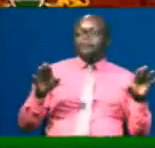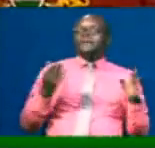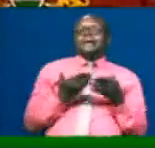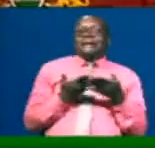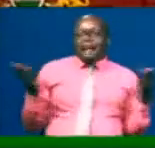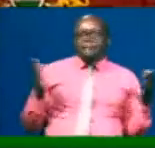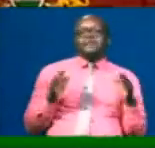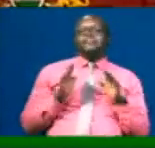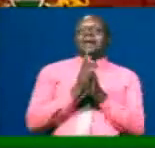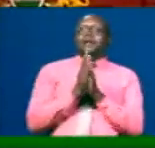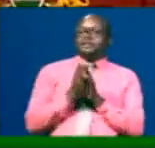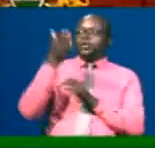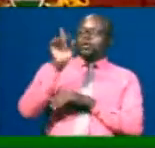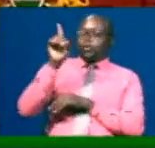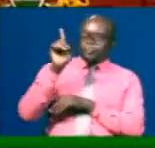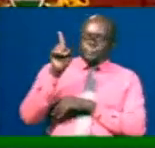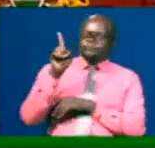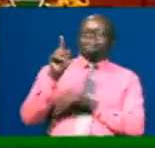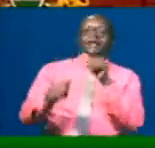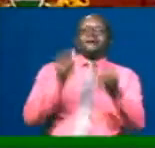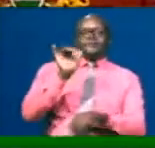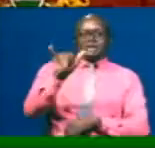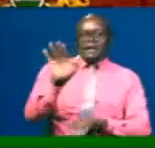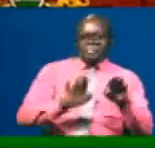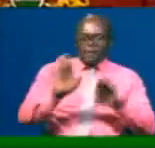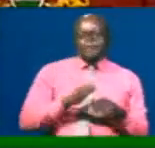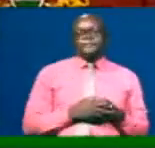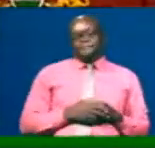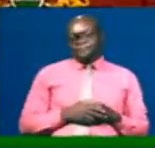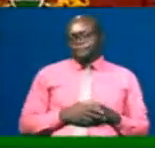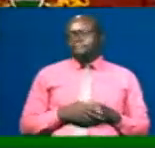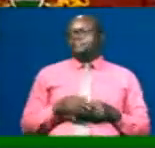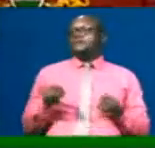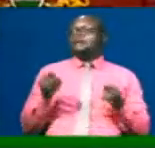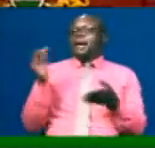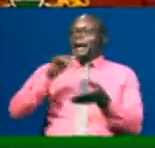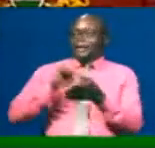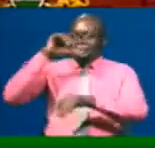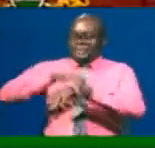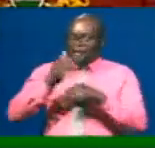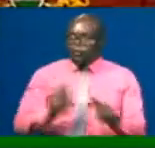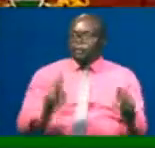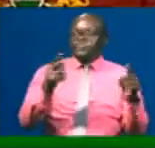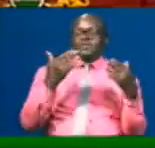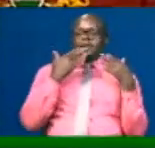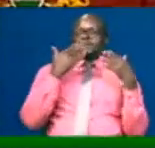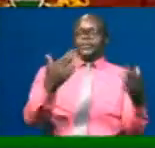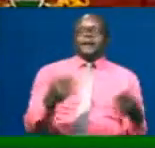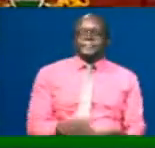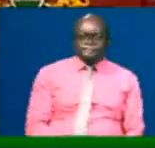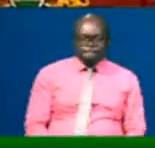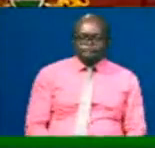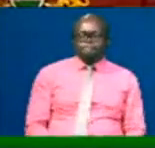zote Mwenyezi Mungu ameikataa. Pia nataka kuchukua fursa hii niweze kumpongeza sana